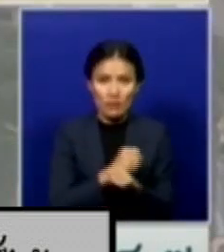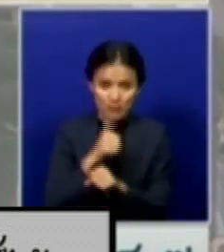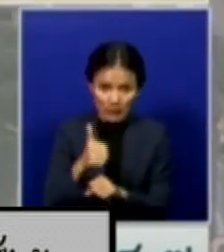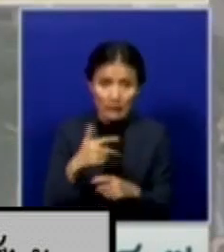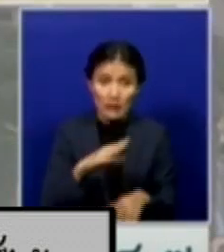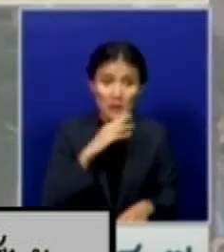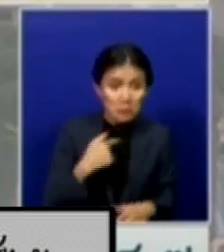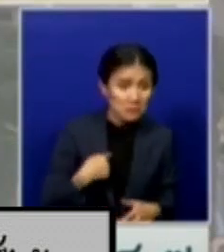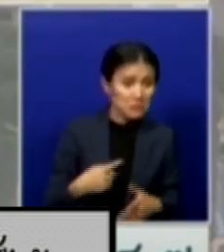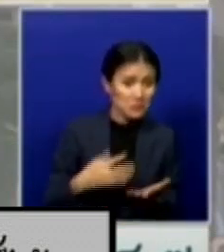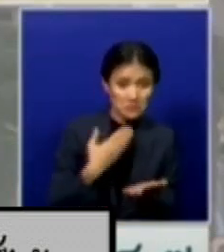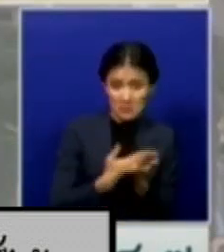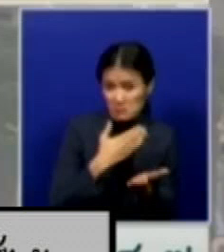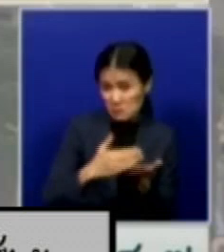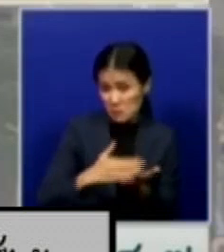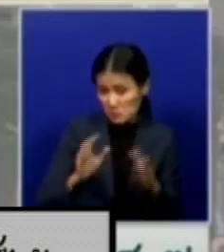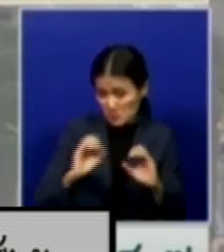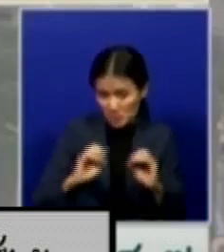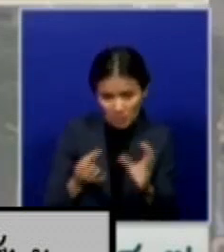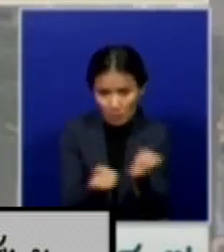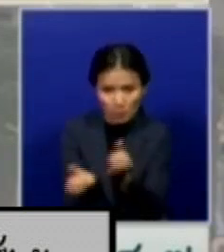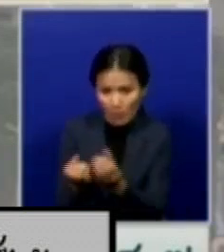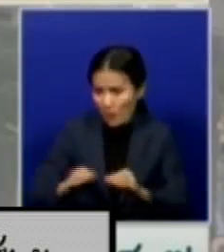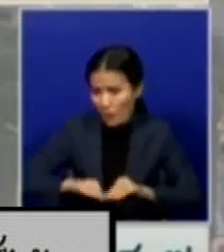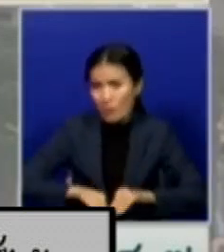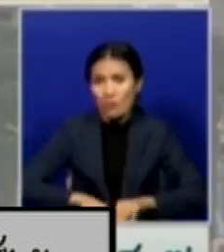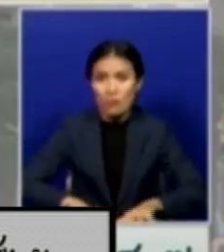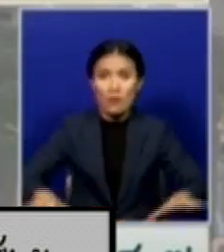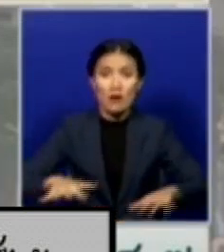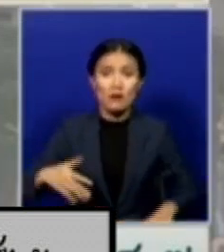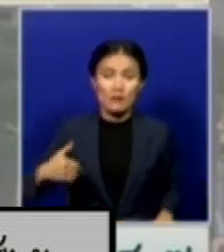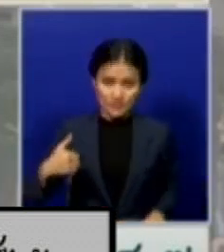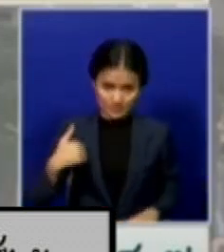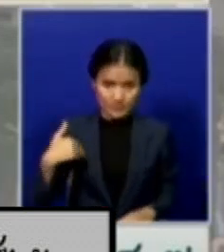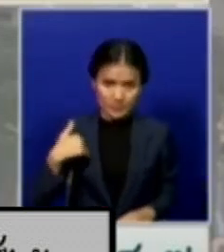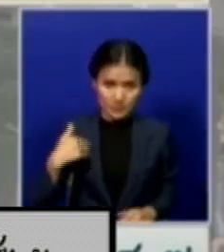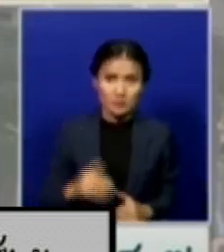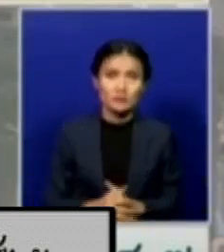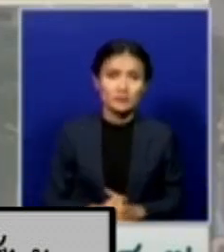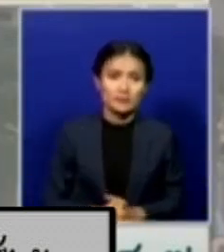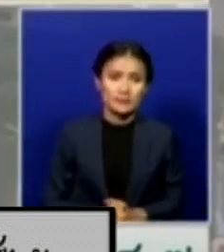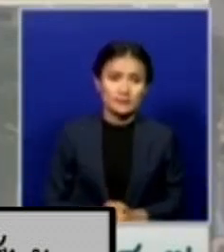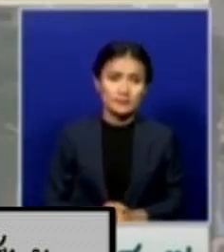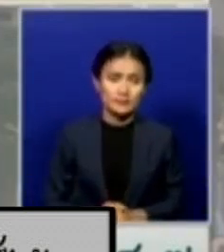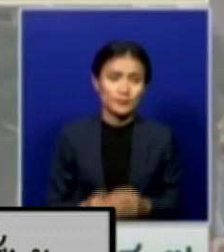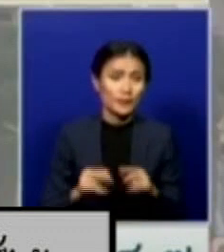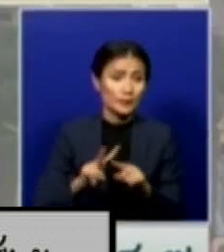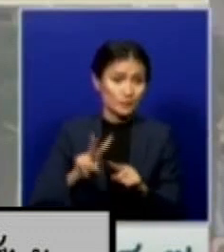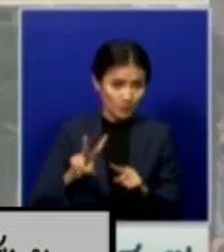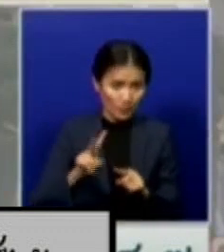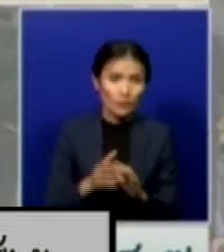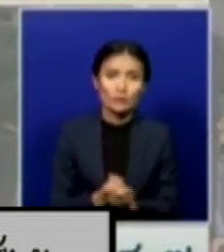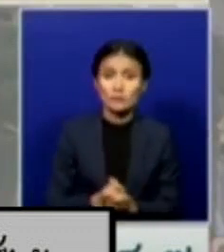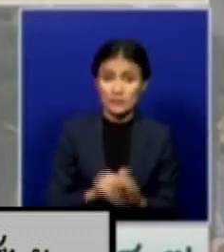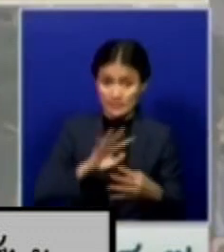ความเชื่อมั่นและการปัญหาการขาดสภาพคล่องในวงกว้างในระบบการเงินไทยการเงินไทยได้ 2. มาตรการช่วยเหลือ